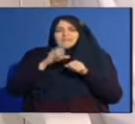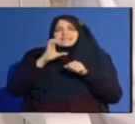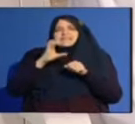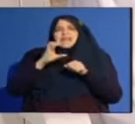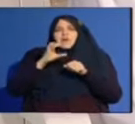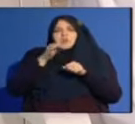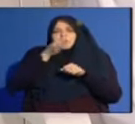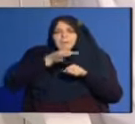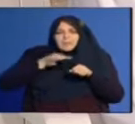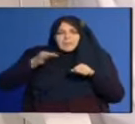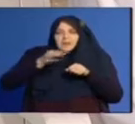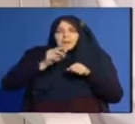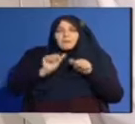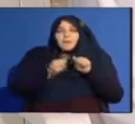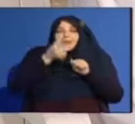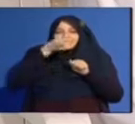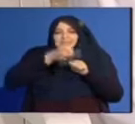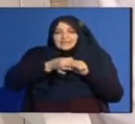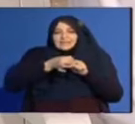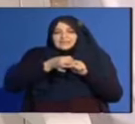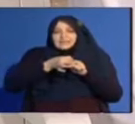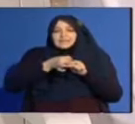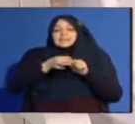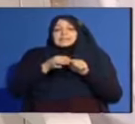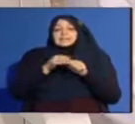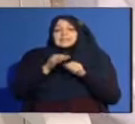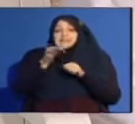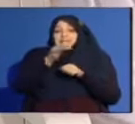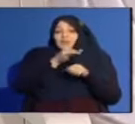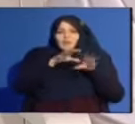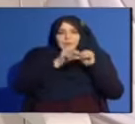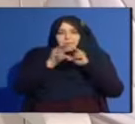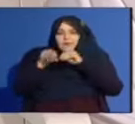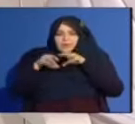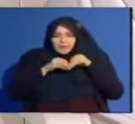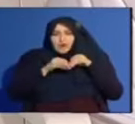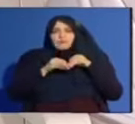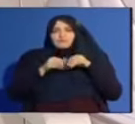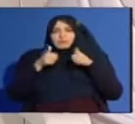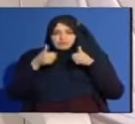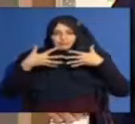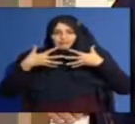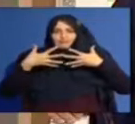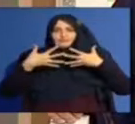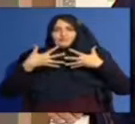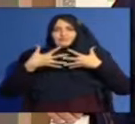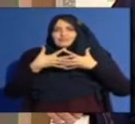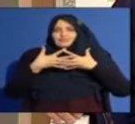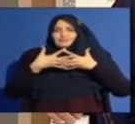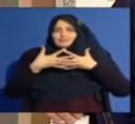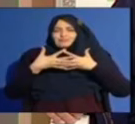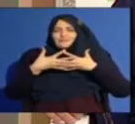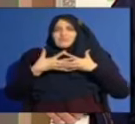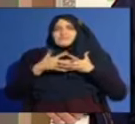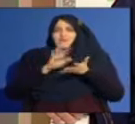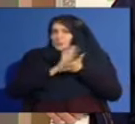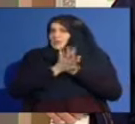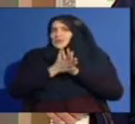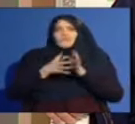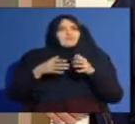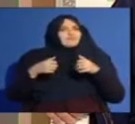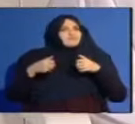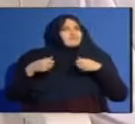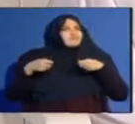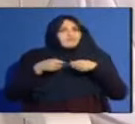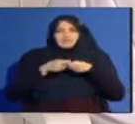قوية كان المجتمع قويا متماسكا، وإذا كانت الأسرة ضعيفة